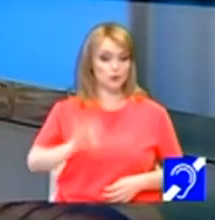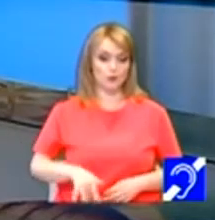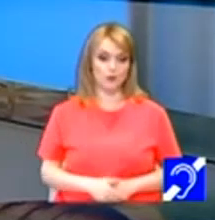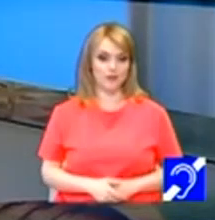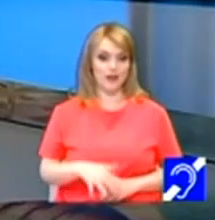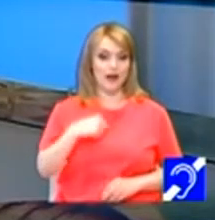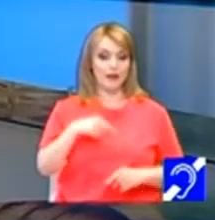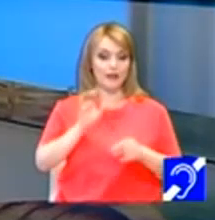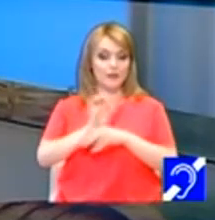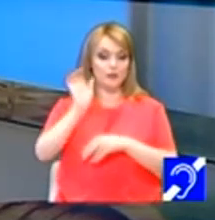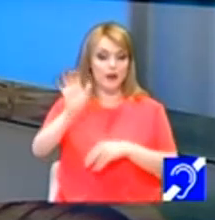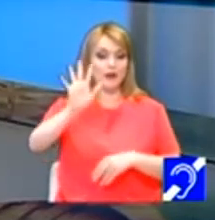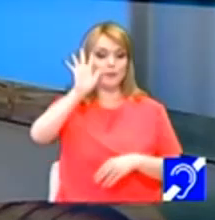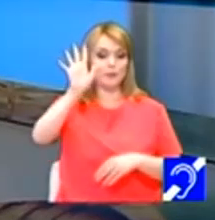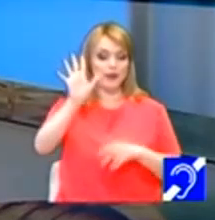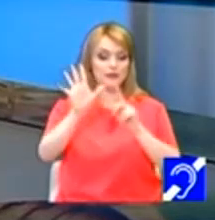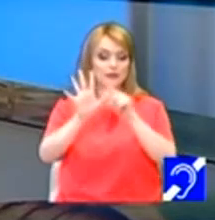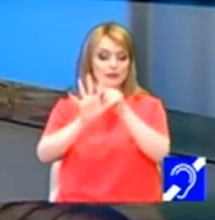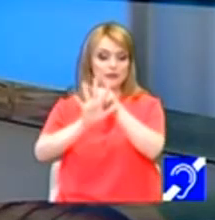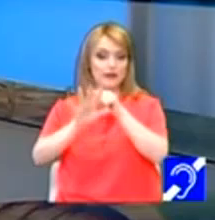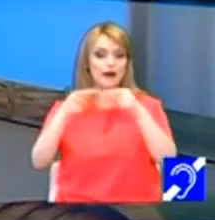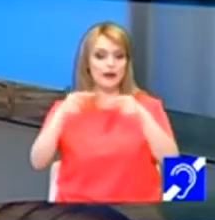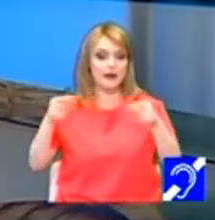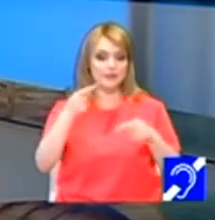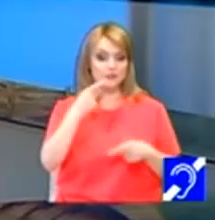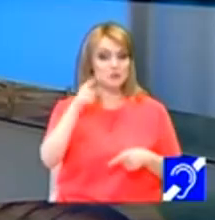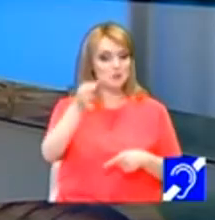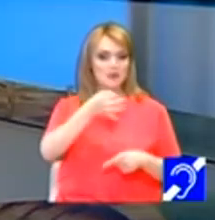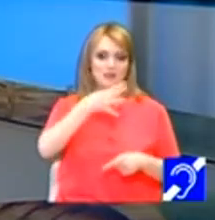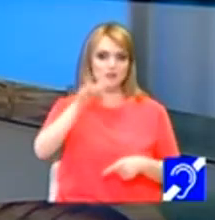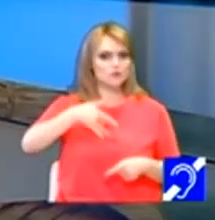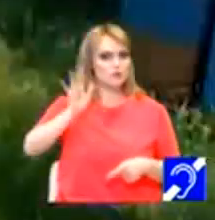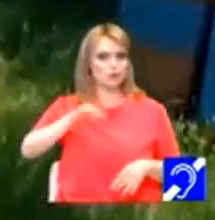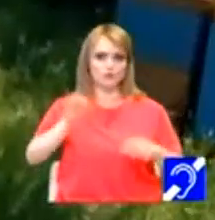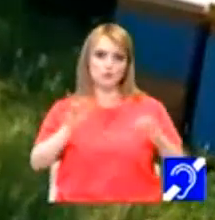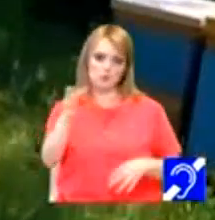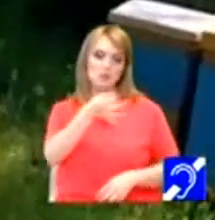competiție 5 soiuri de miere, care s-au dovedit a fi pe placul juriului exigent.